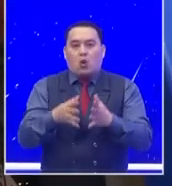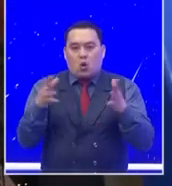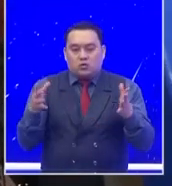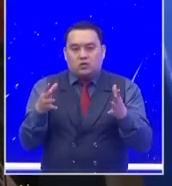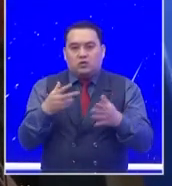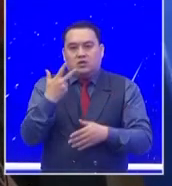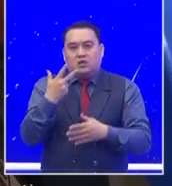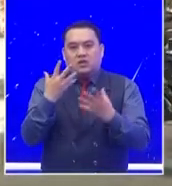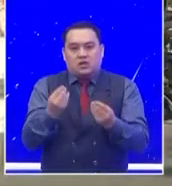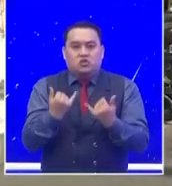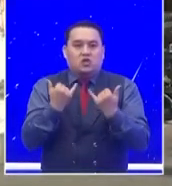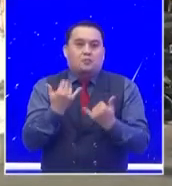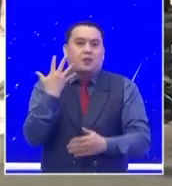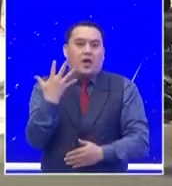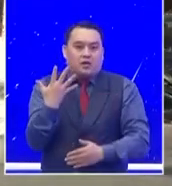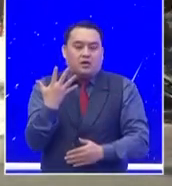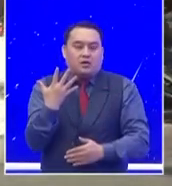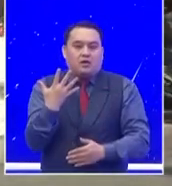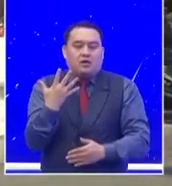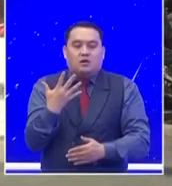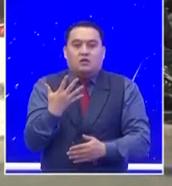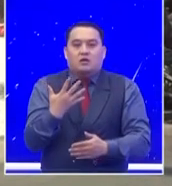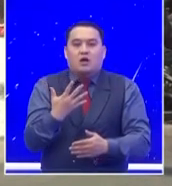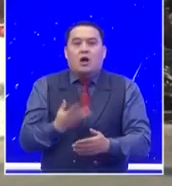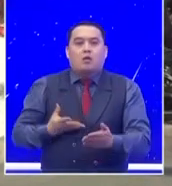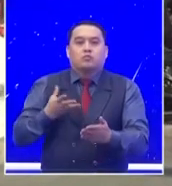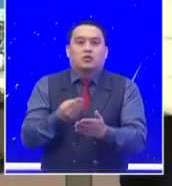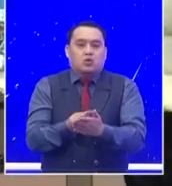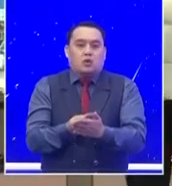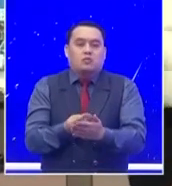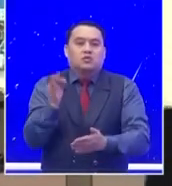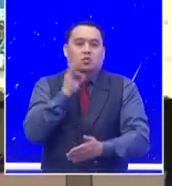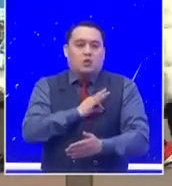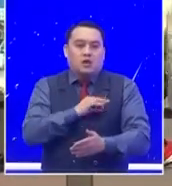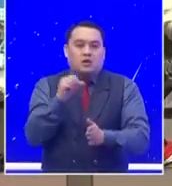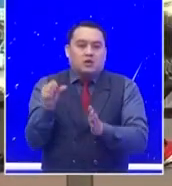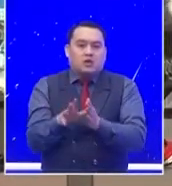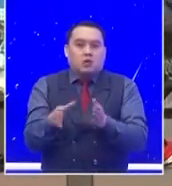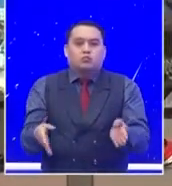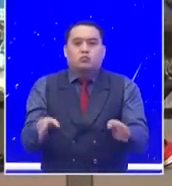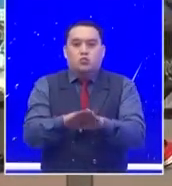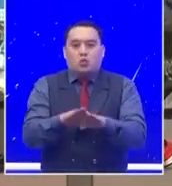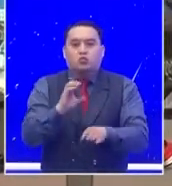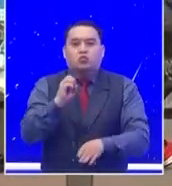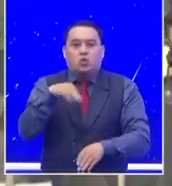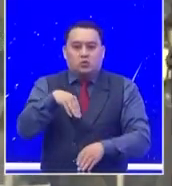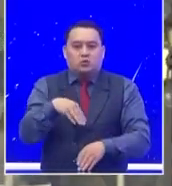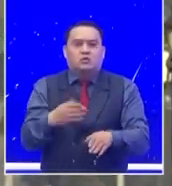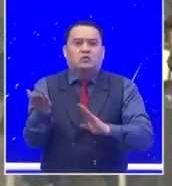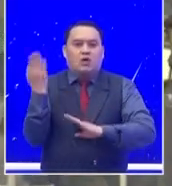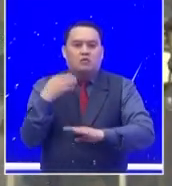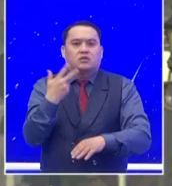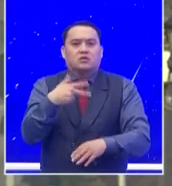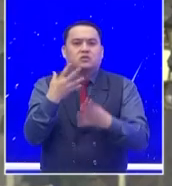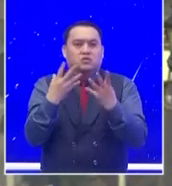был три дня теперь 5 физическим лицам случае несвоевременной оплаты потребленной энергии будет блокироваться лицевой счет как и раньше через 30